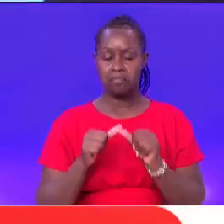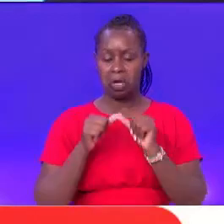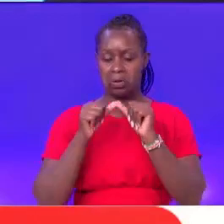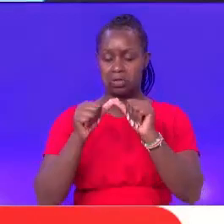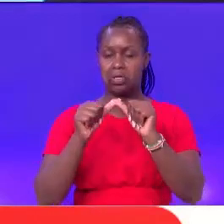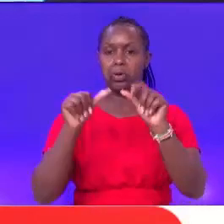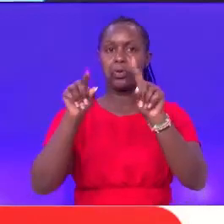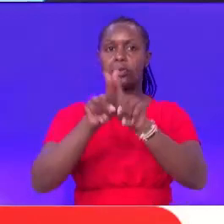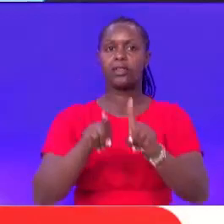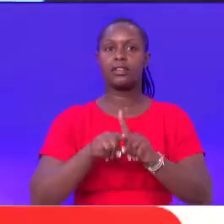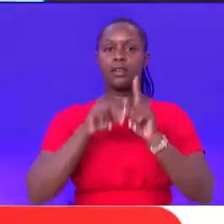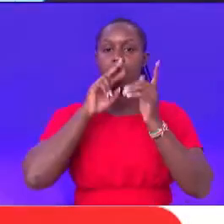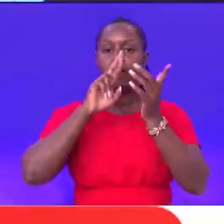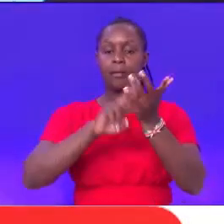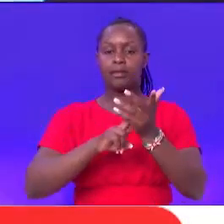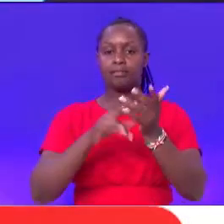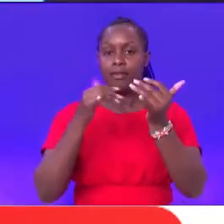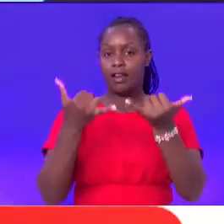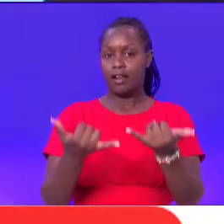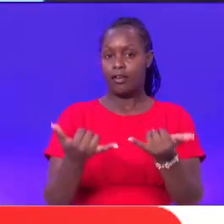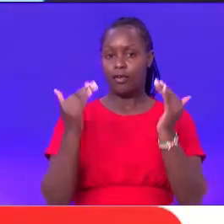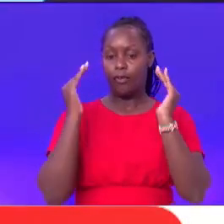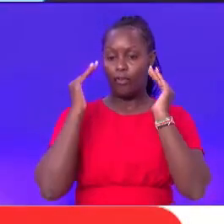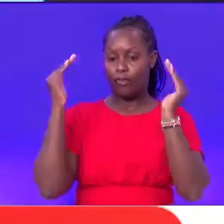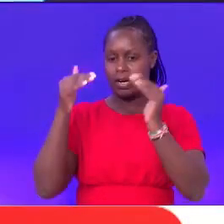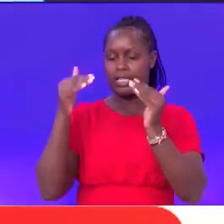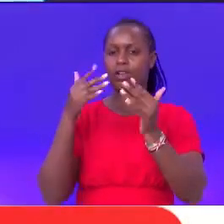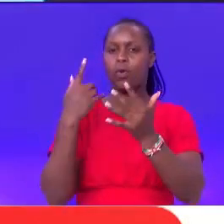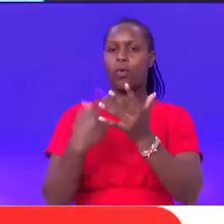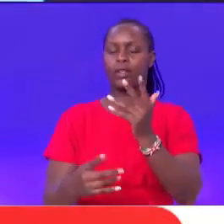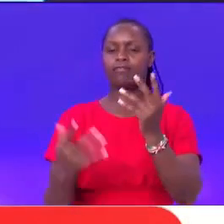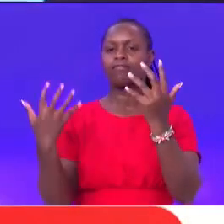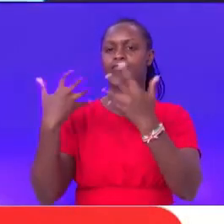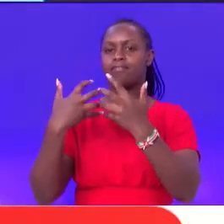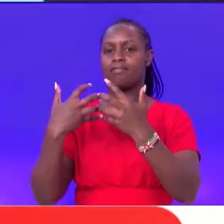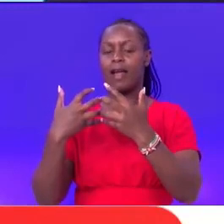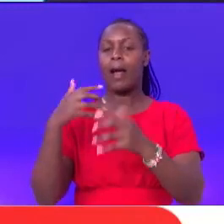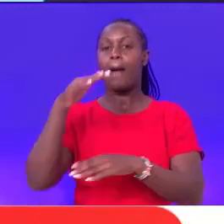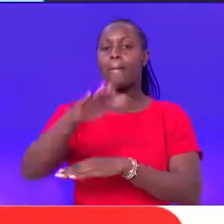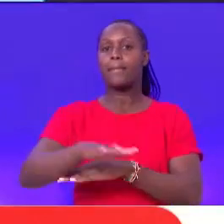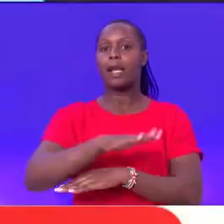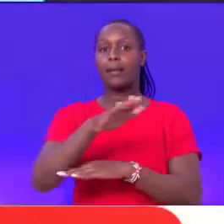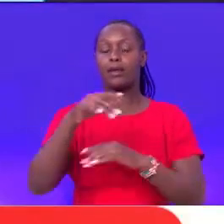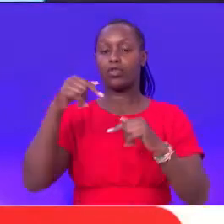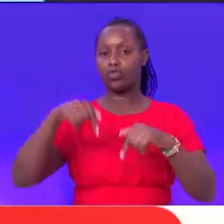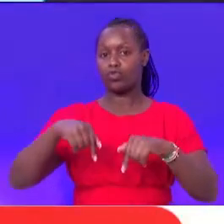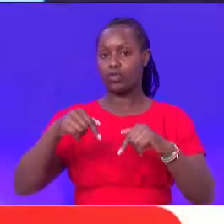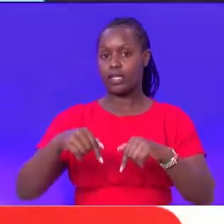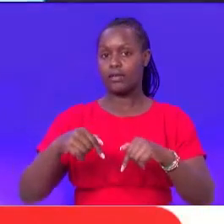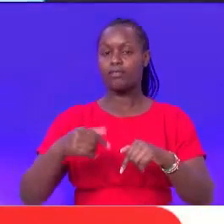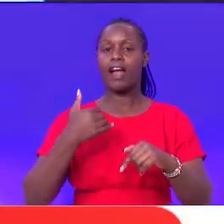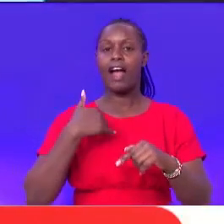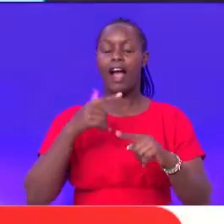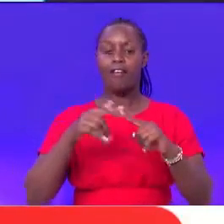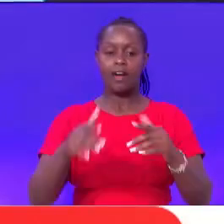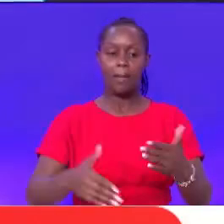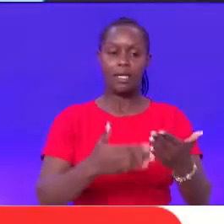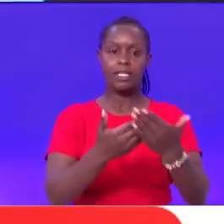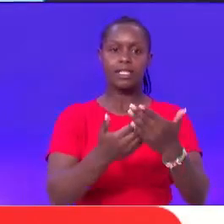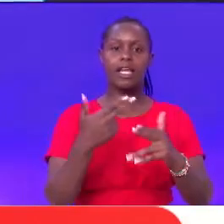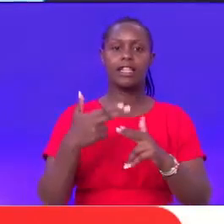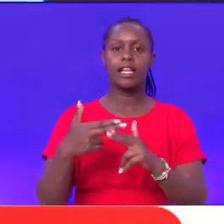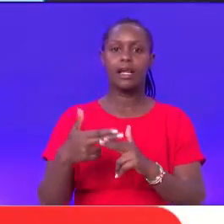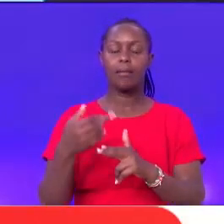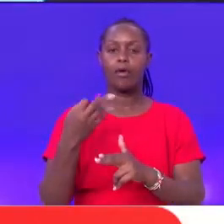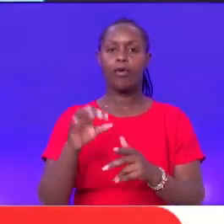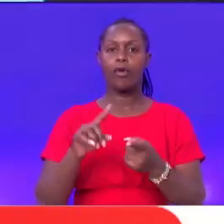taarifa hiyo hiyo tuangazie ambayo inawiana nayo. Bunge la Kitaifa hii leo jioni limepitisha majina ya kamati maalum